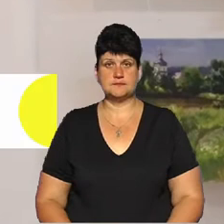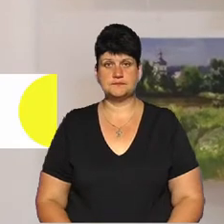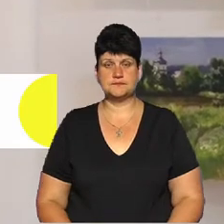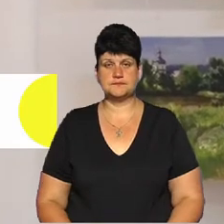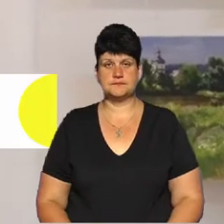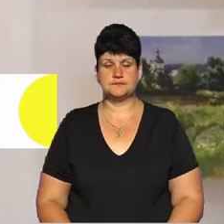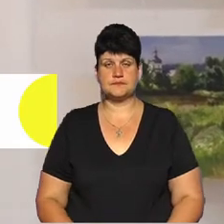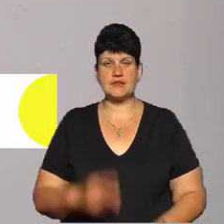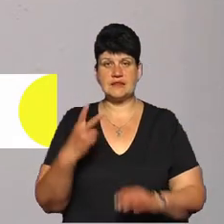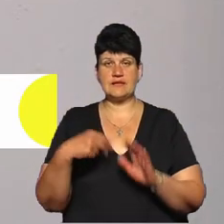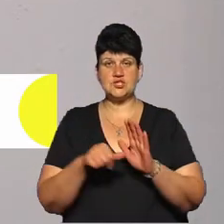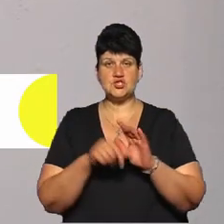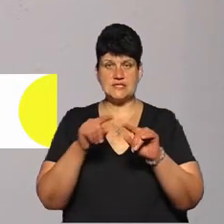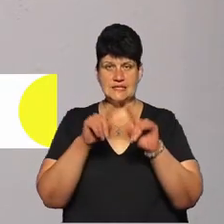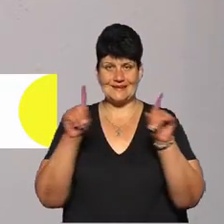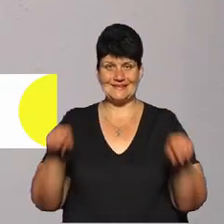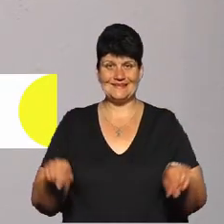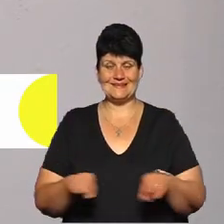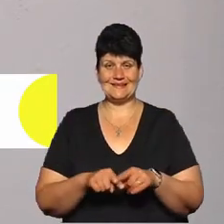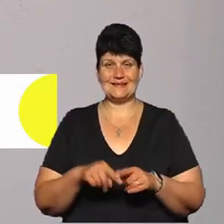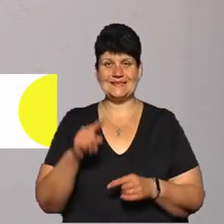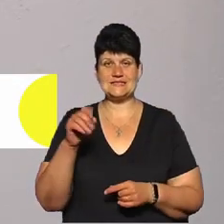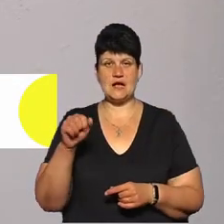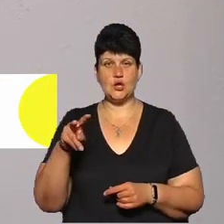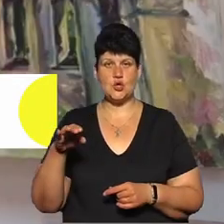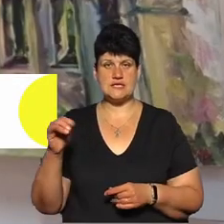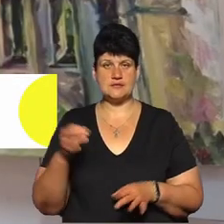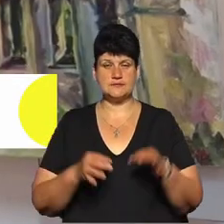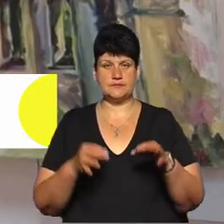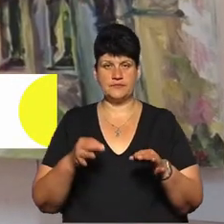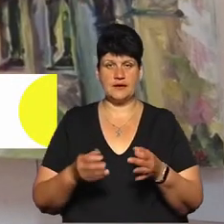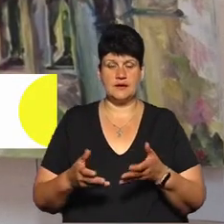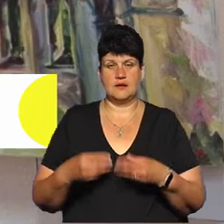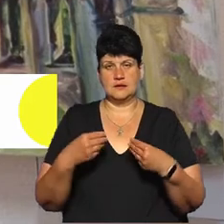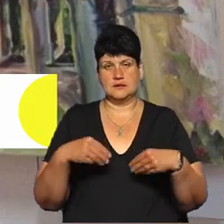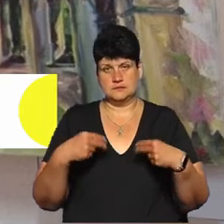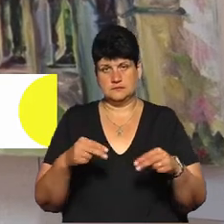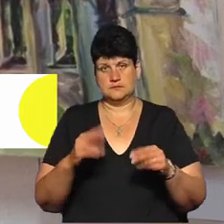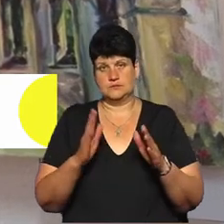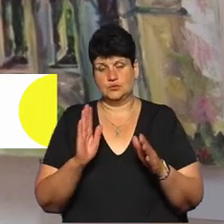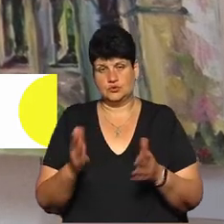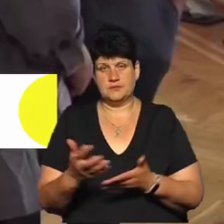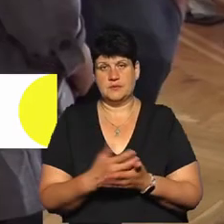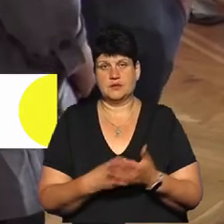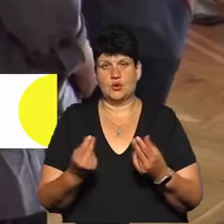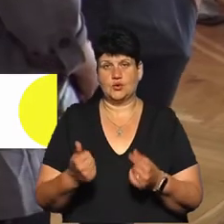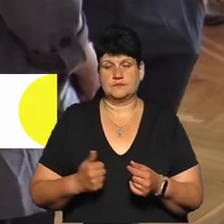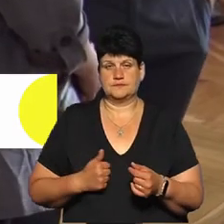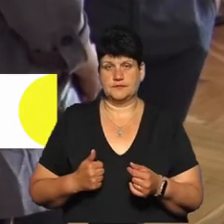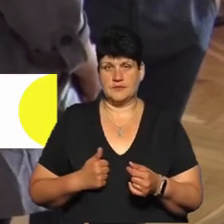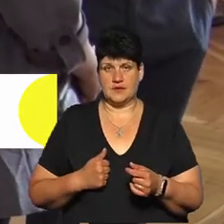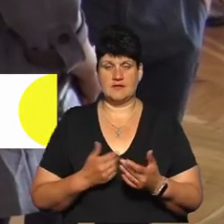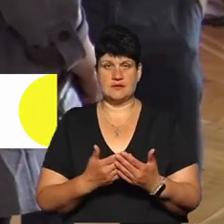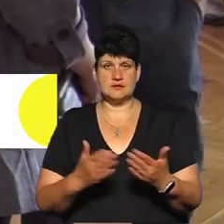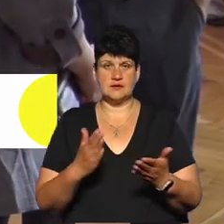26 картин із залозецькими пейзажами виставили на аукціон, щоб зібрати гроші для ЗСУ. Виставку робіт відкрили в обласному краєзнавчому музеї.